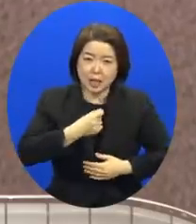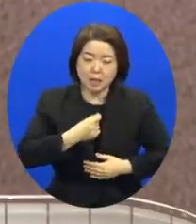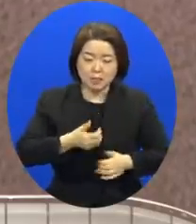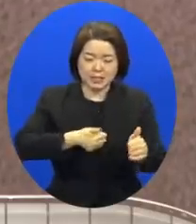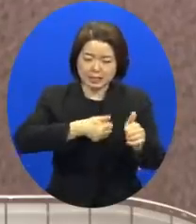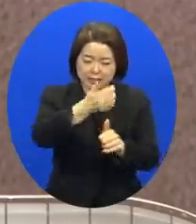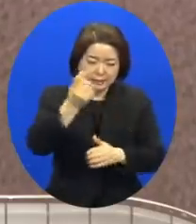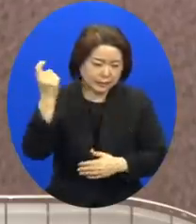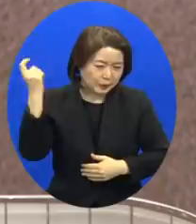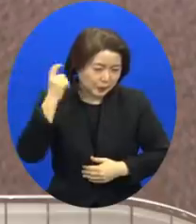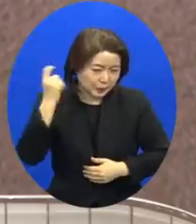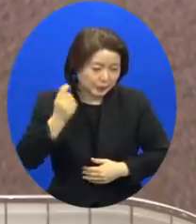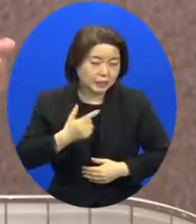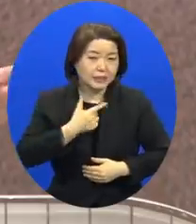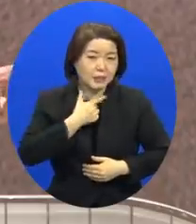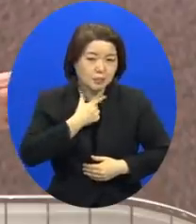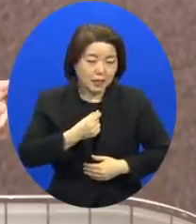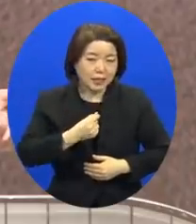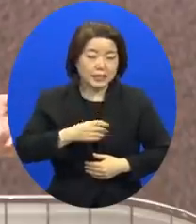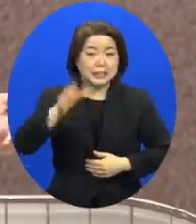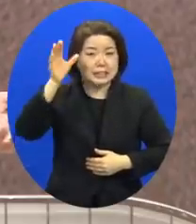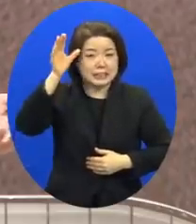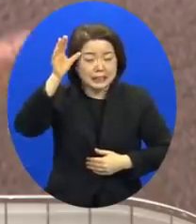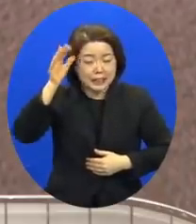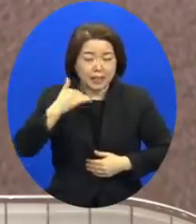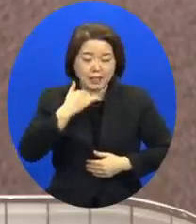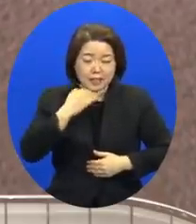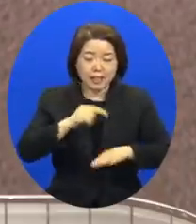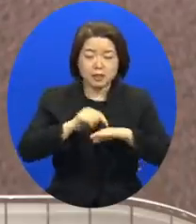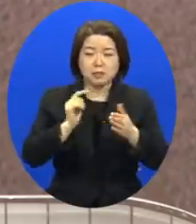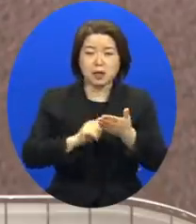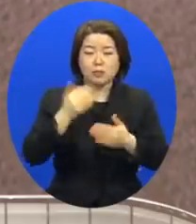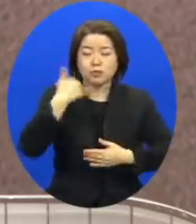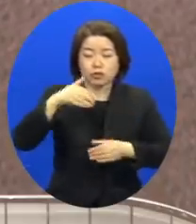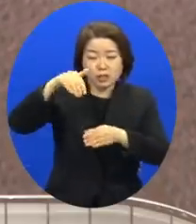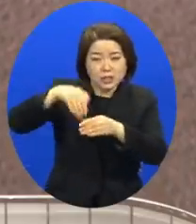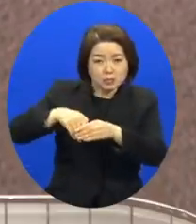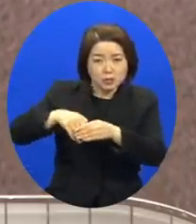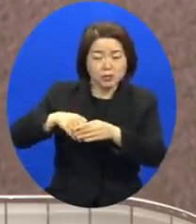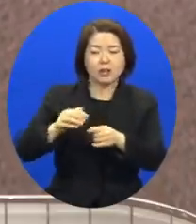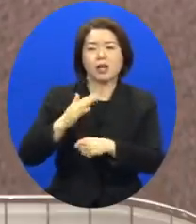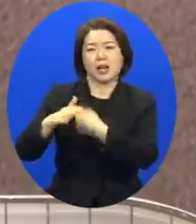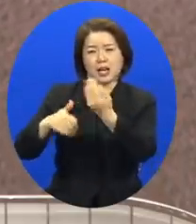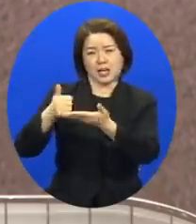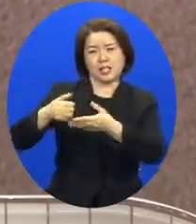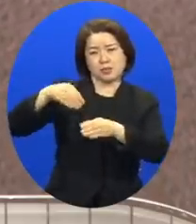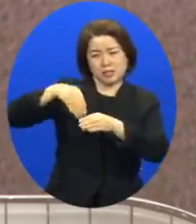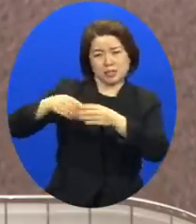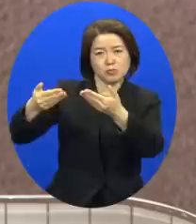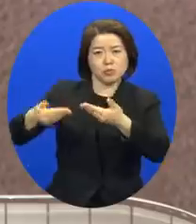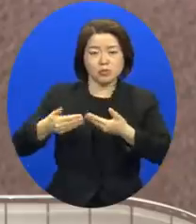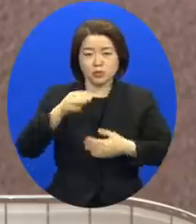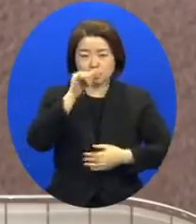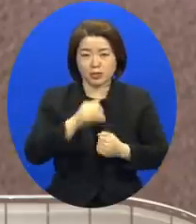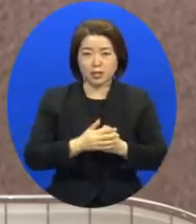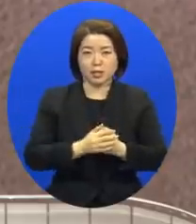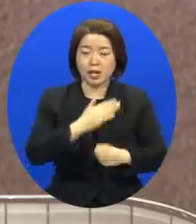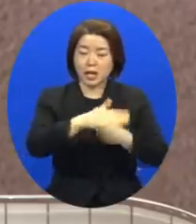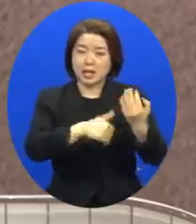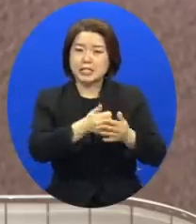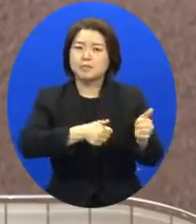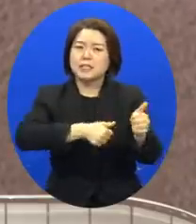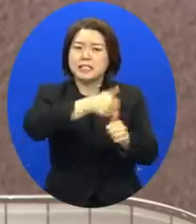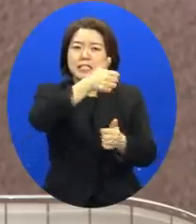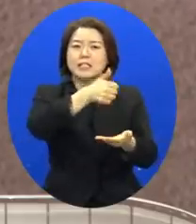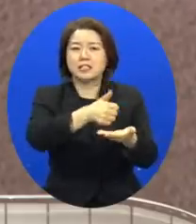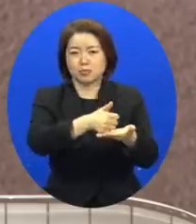기다리는 그런 마음을 누가 심어주어 쓸까요 하나님이심을 주셨습니다 하나님 그분은 이 기시는 분이십니다